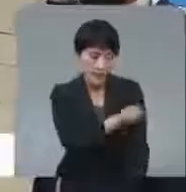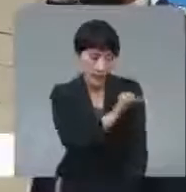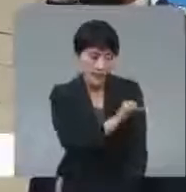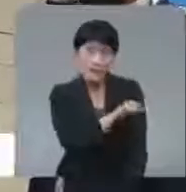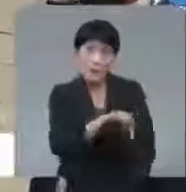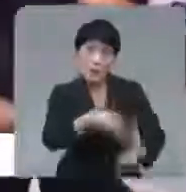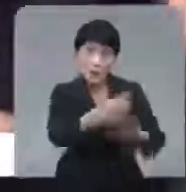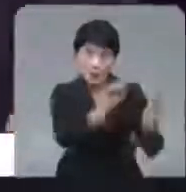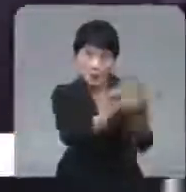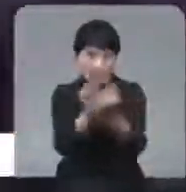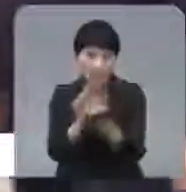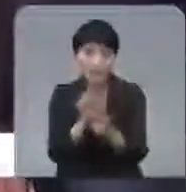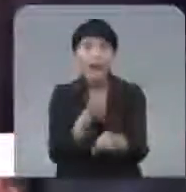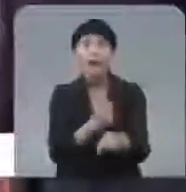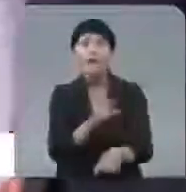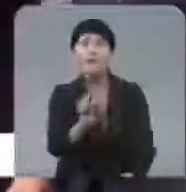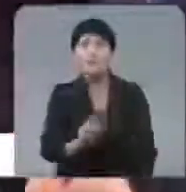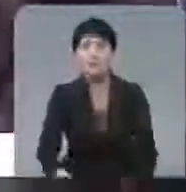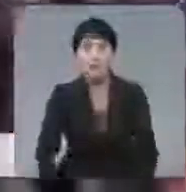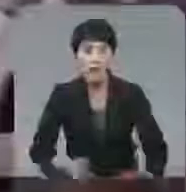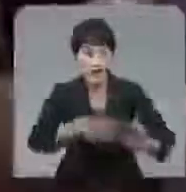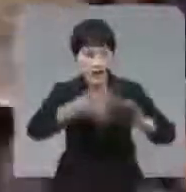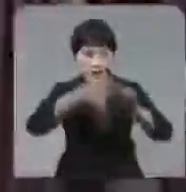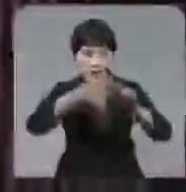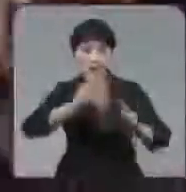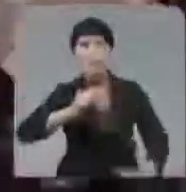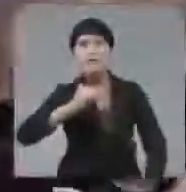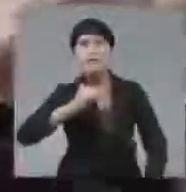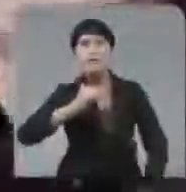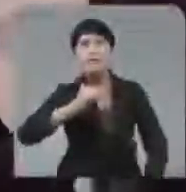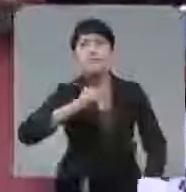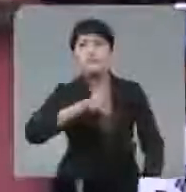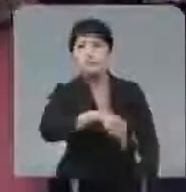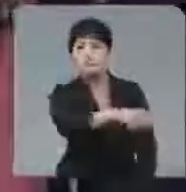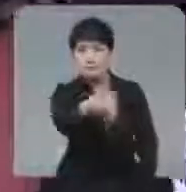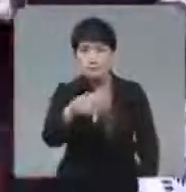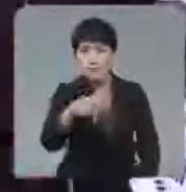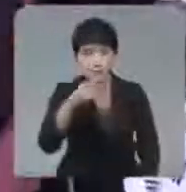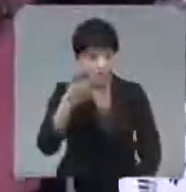设订单金额排名全球第二的建设强国，预计文